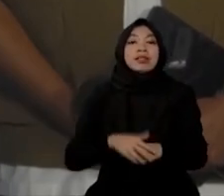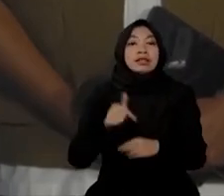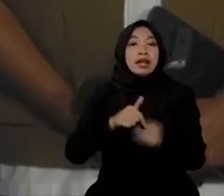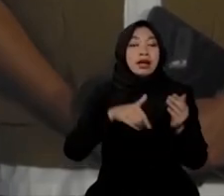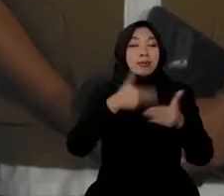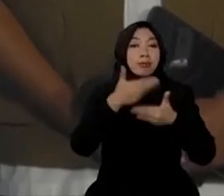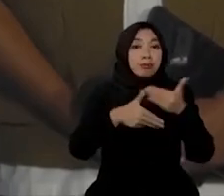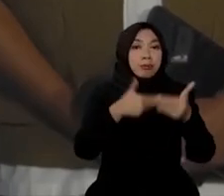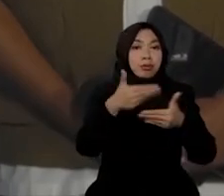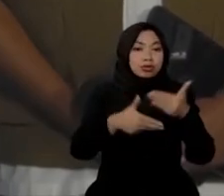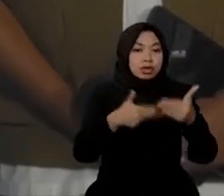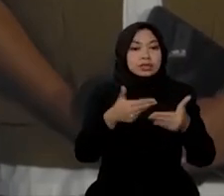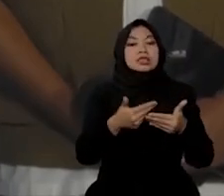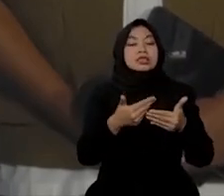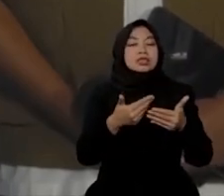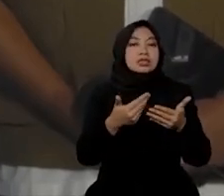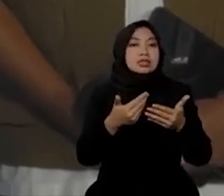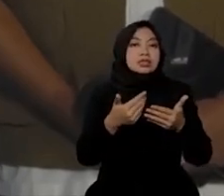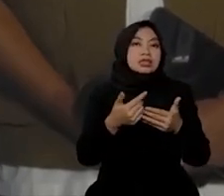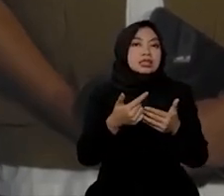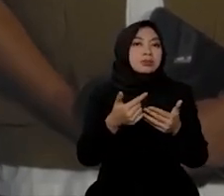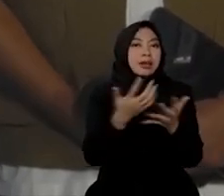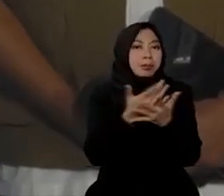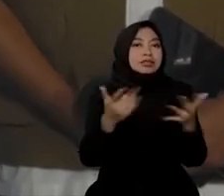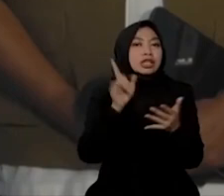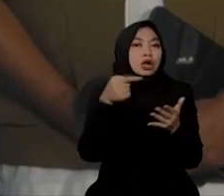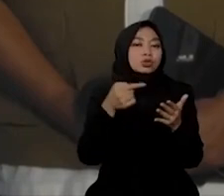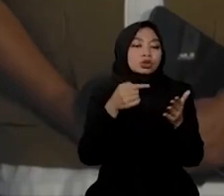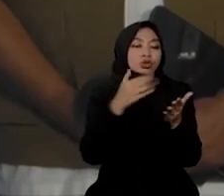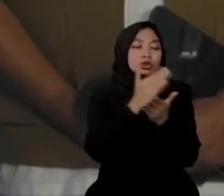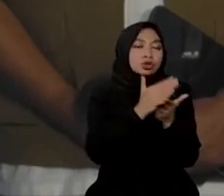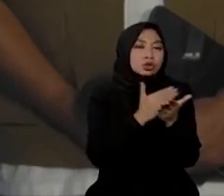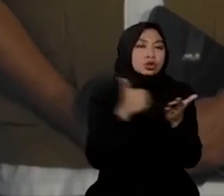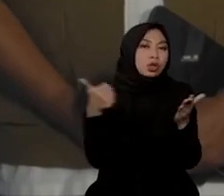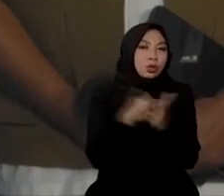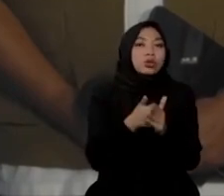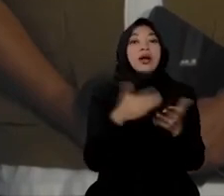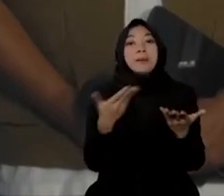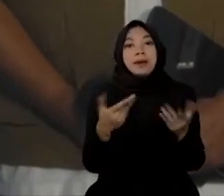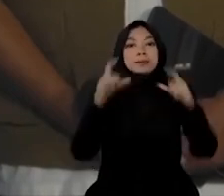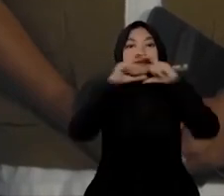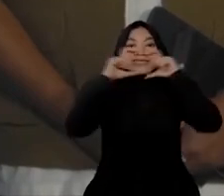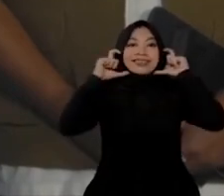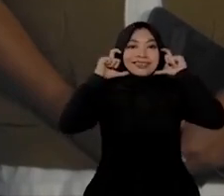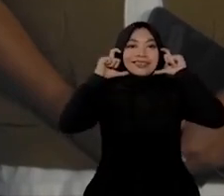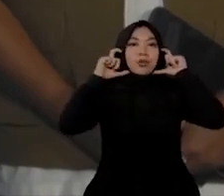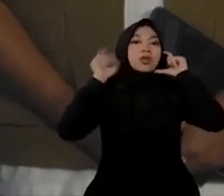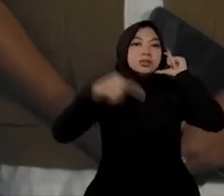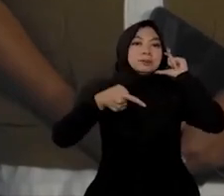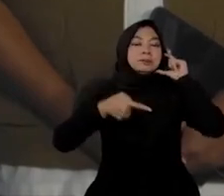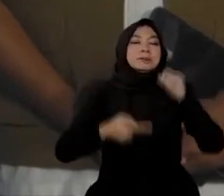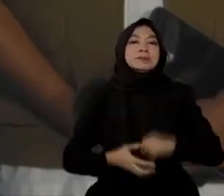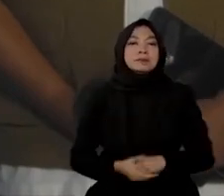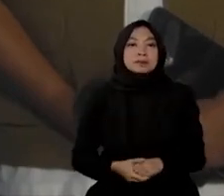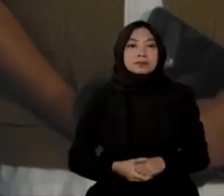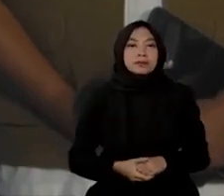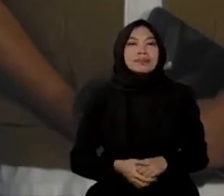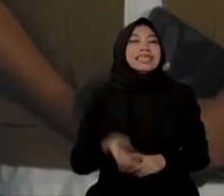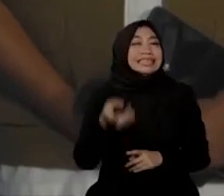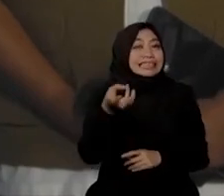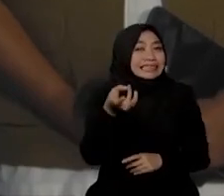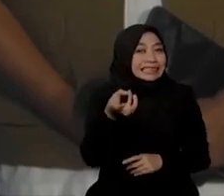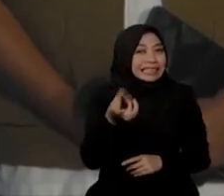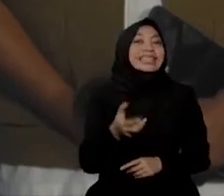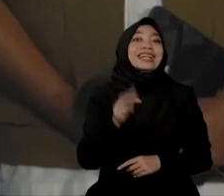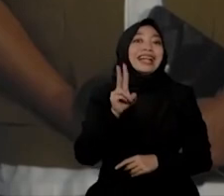proses ini, kedisiplinan untuk taat, khususnya masker, itu dilaksanakan. Jadi kita dalam waktu dekat ini